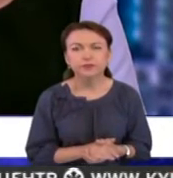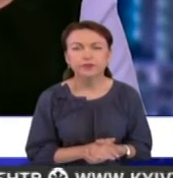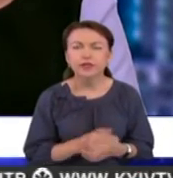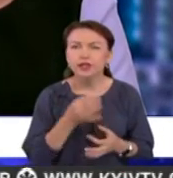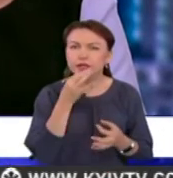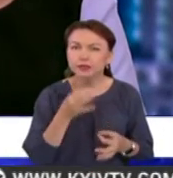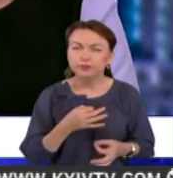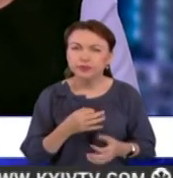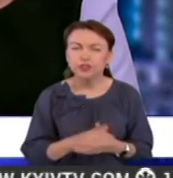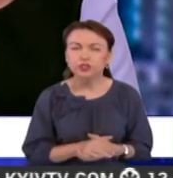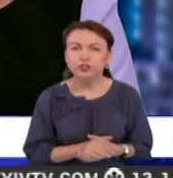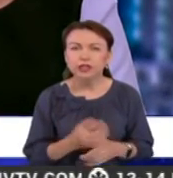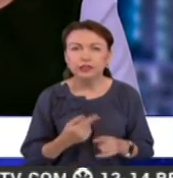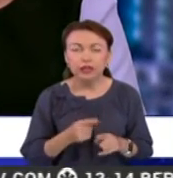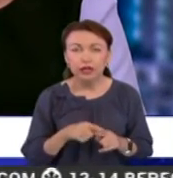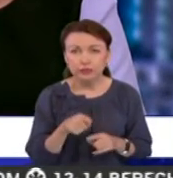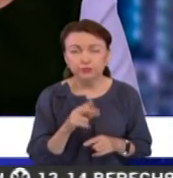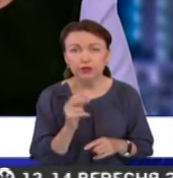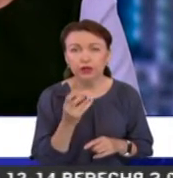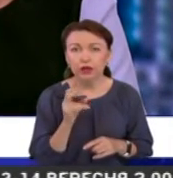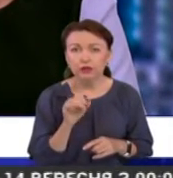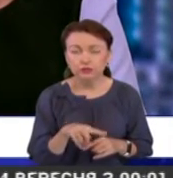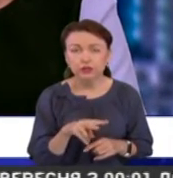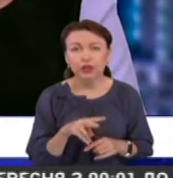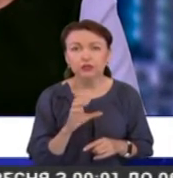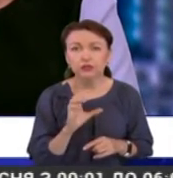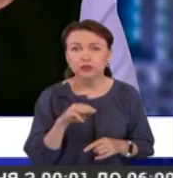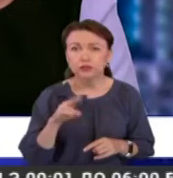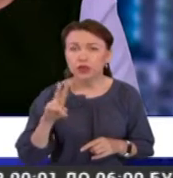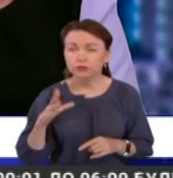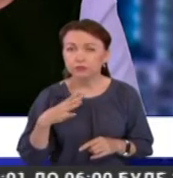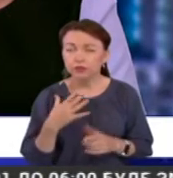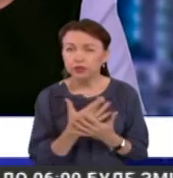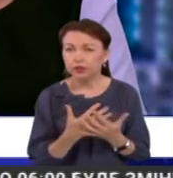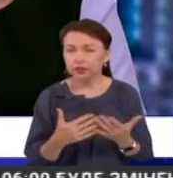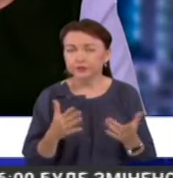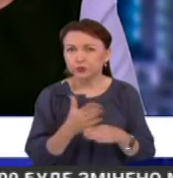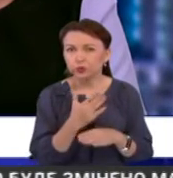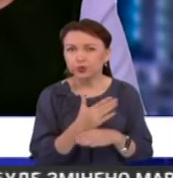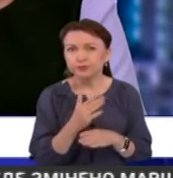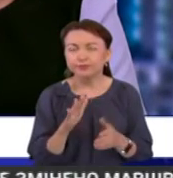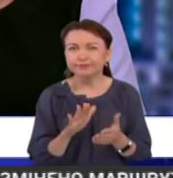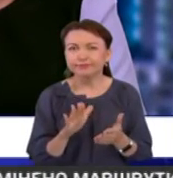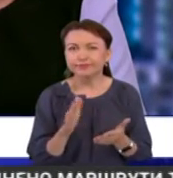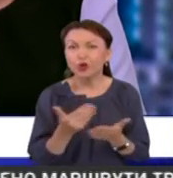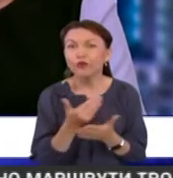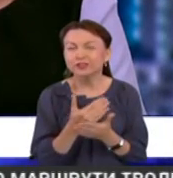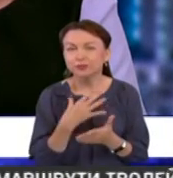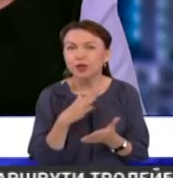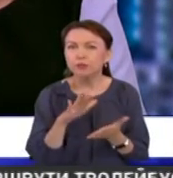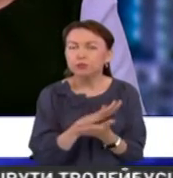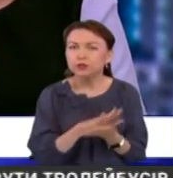Подскажите, на этом канале в передаче СН были сюжеты, что можно бесплатно диагностику